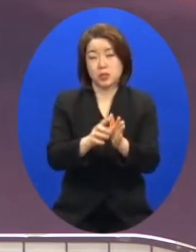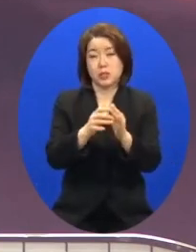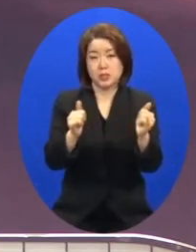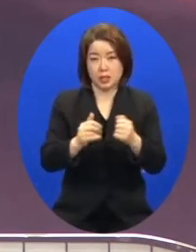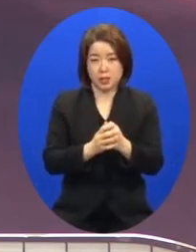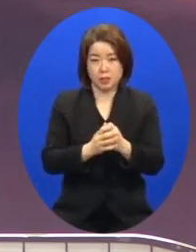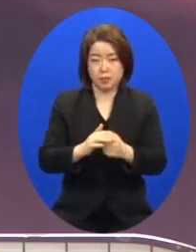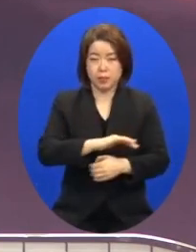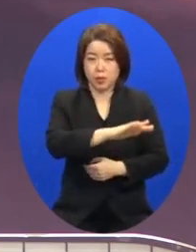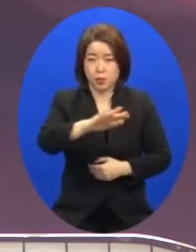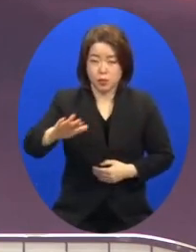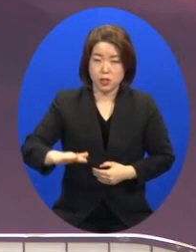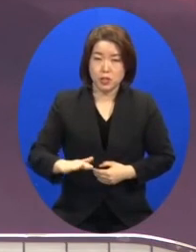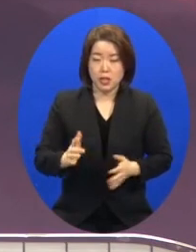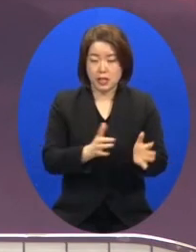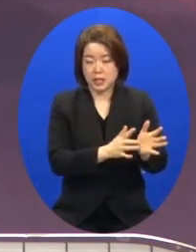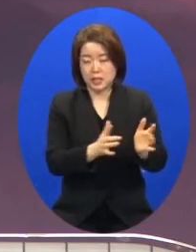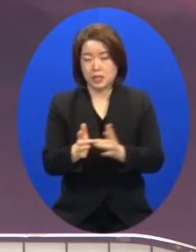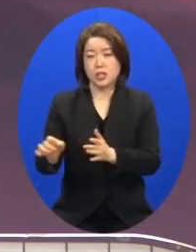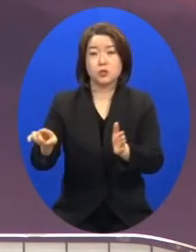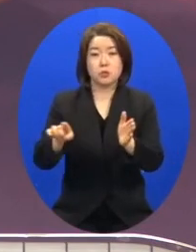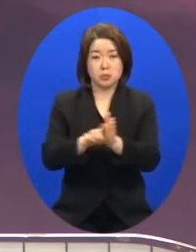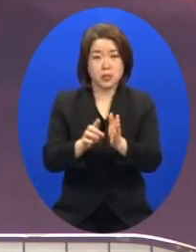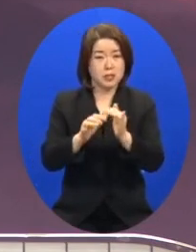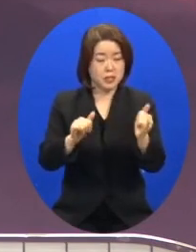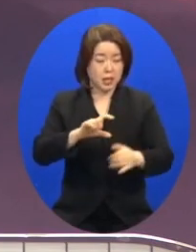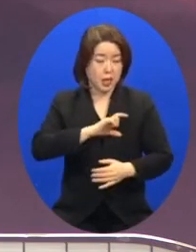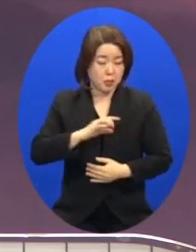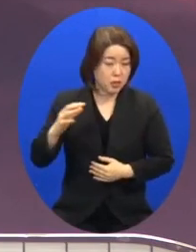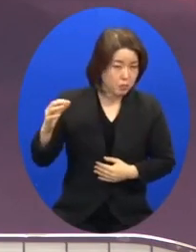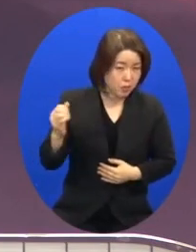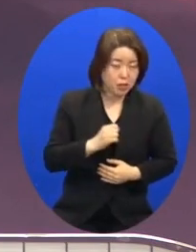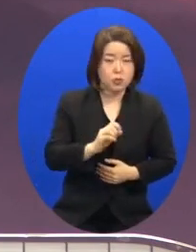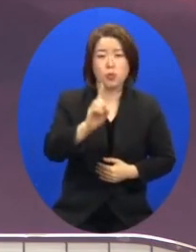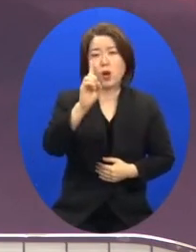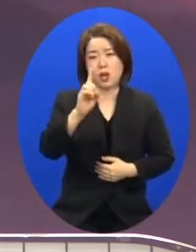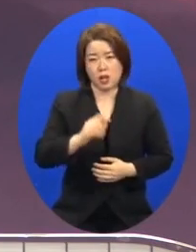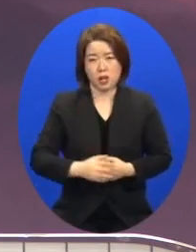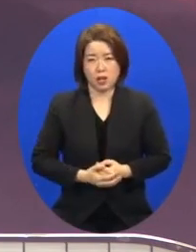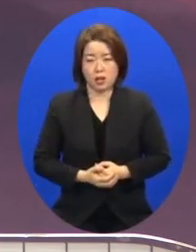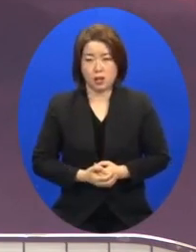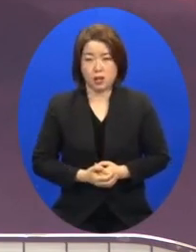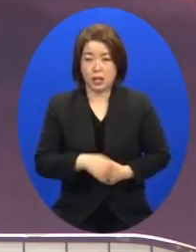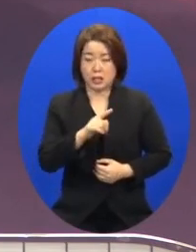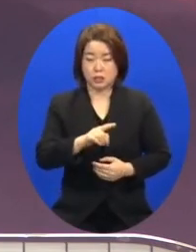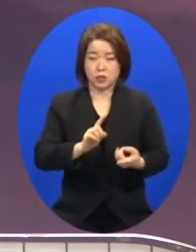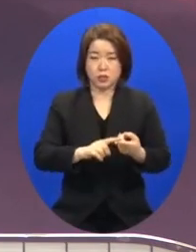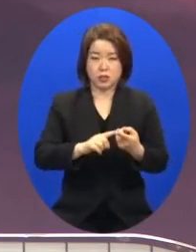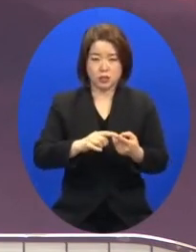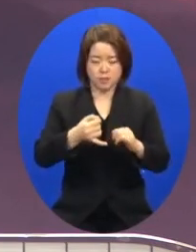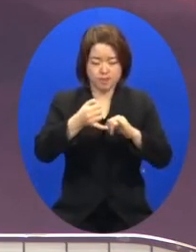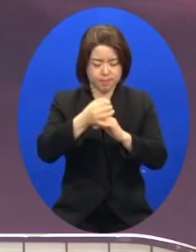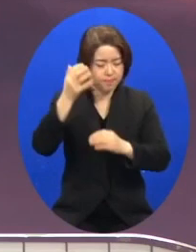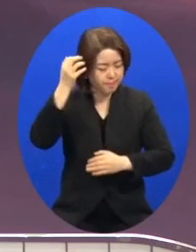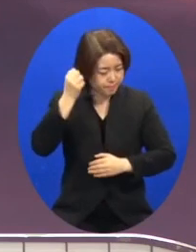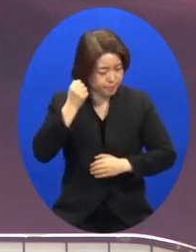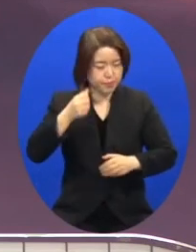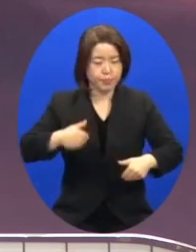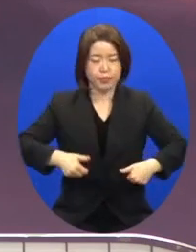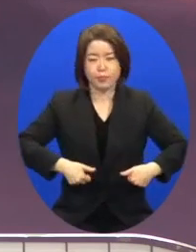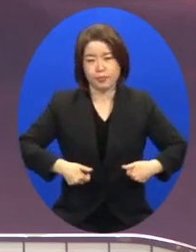우리는 사실 다 예수 믿는 사람 이란 이름으로 하납니다 그 점을 명심해야 합니다